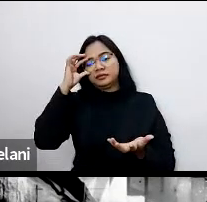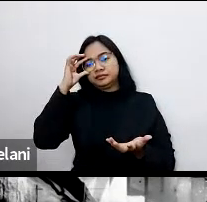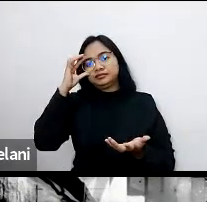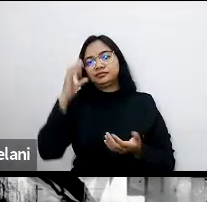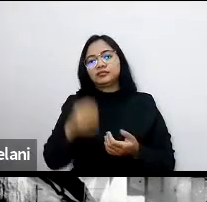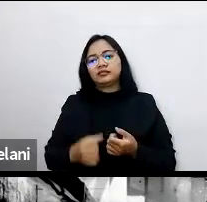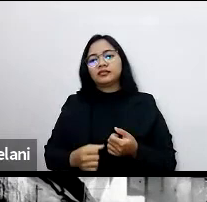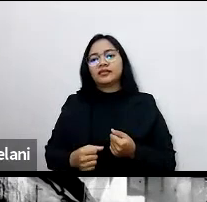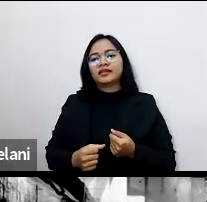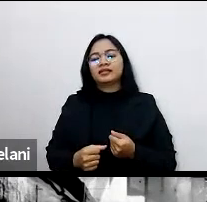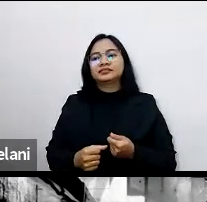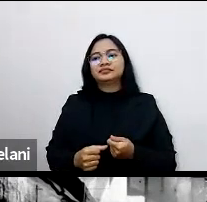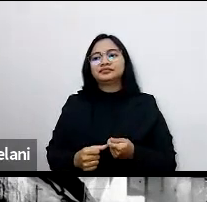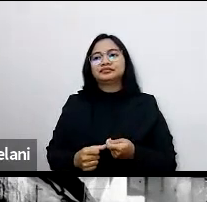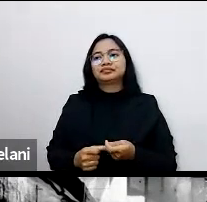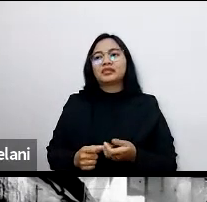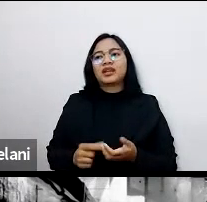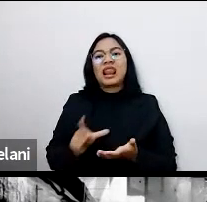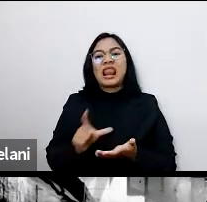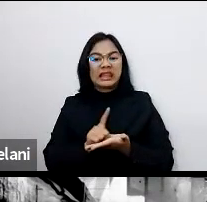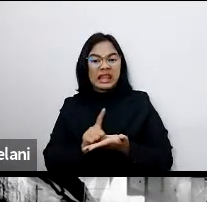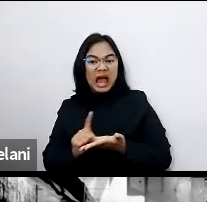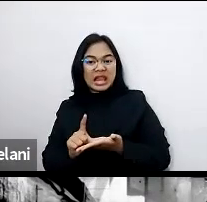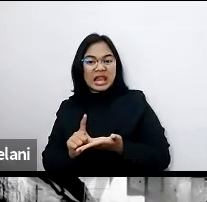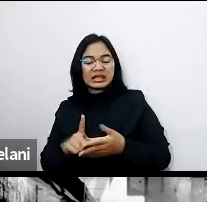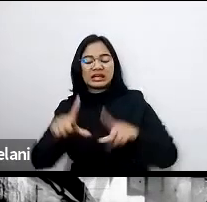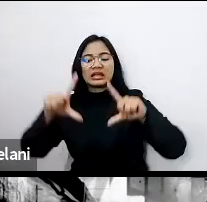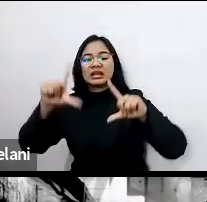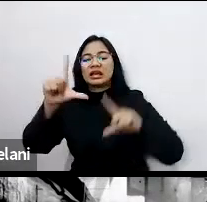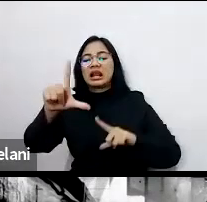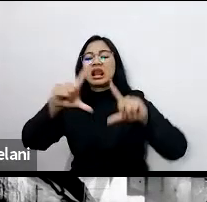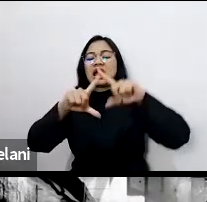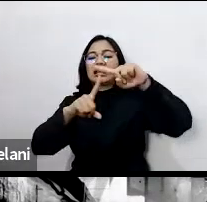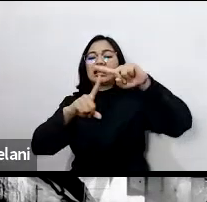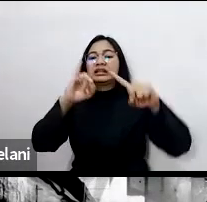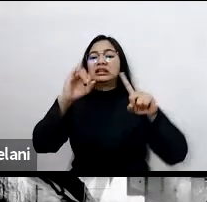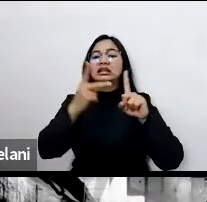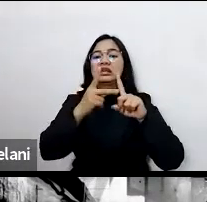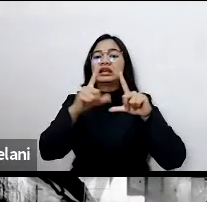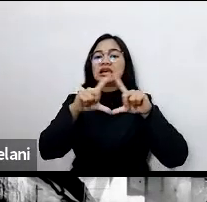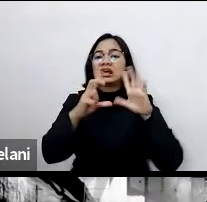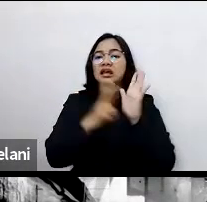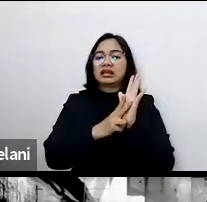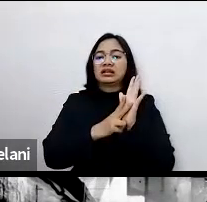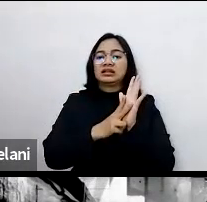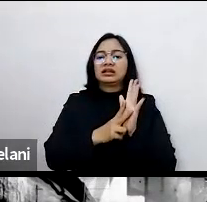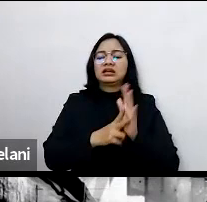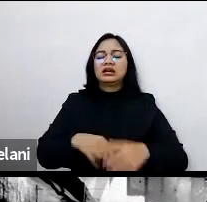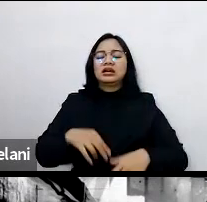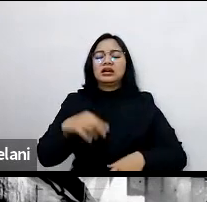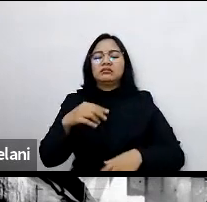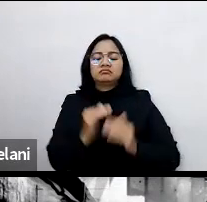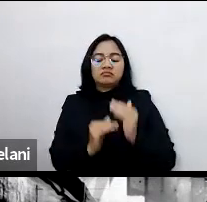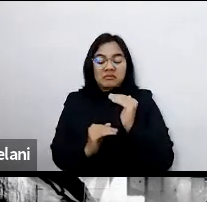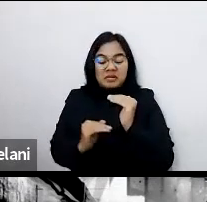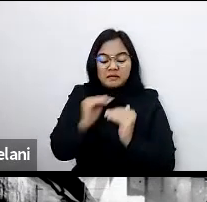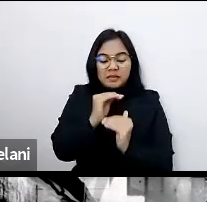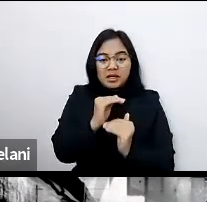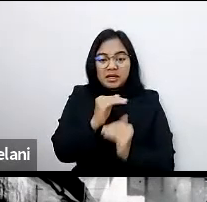dan bisa, tapi pada umumnya riset juga melihat bahwa yang mampu lebih mampu terkoneksi dengan dunia internasional